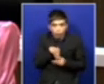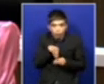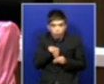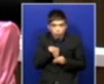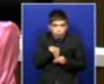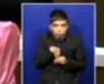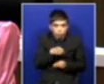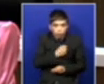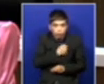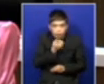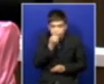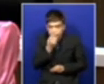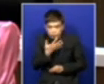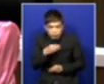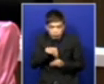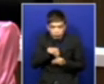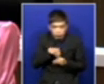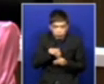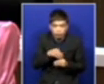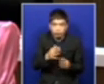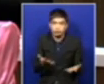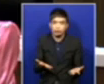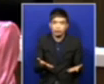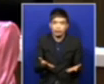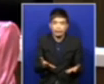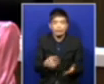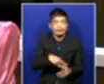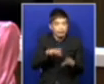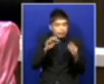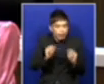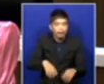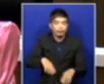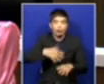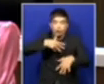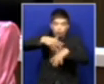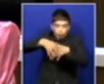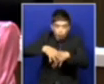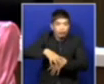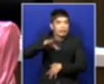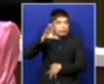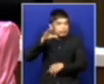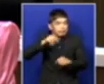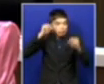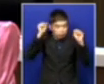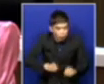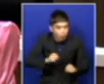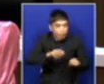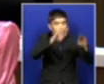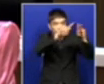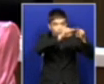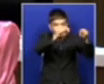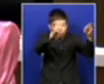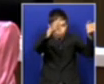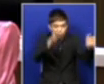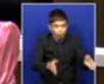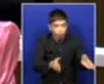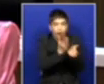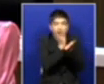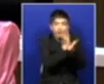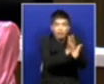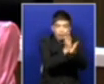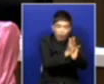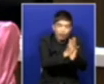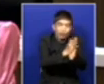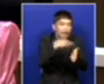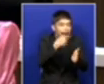ทนกันครับจนกระทั่งพี่น้องประชาชนไปทำตู้ปันสุกเพิ่งคิดได้รัฐบาลเอาบ้างเดือดร้อนข้าราชการอีกอ่ะผมรู้น